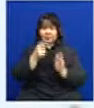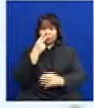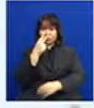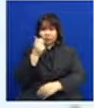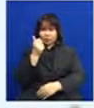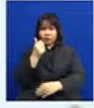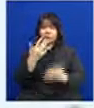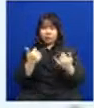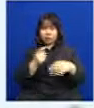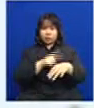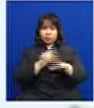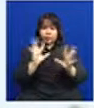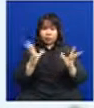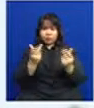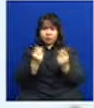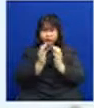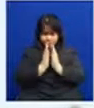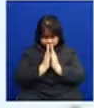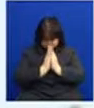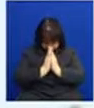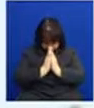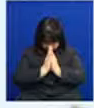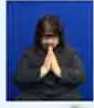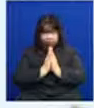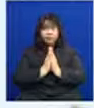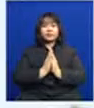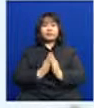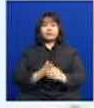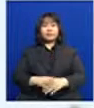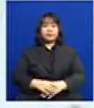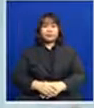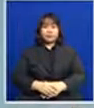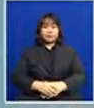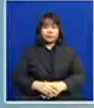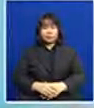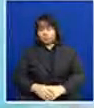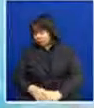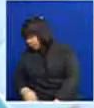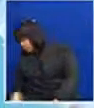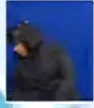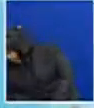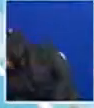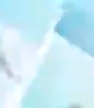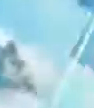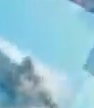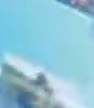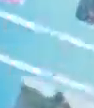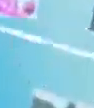วันนี้หมดเวลาลงแล้วสวัสดีค่ะ